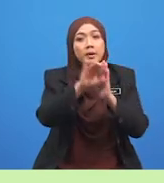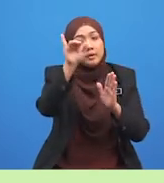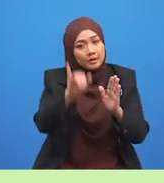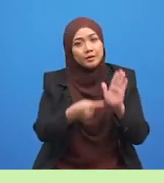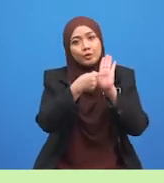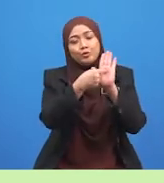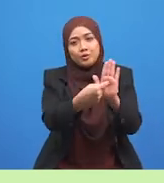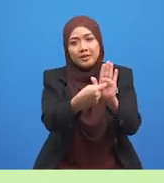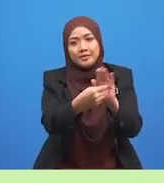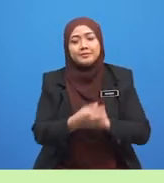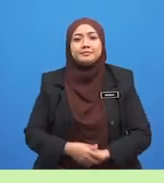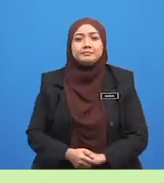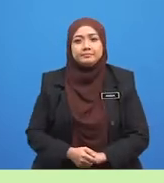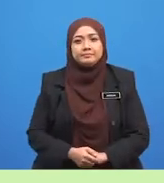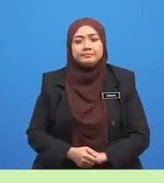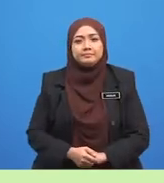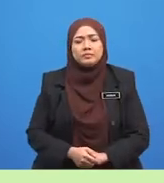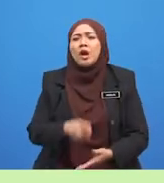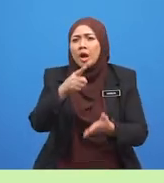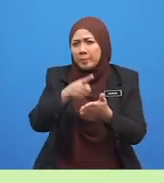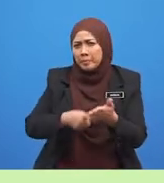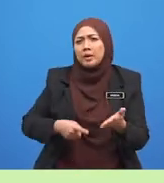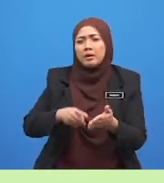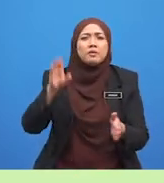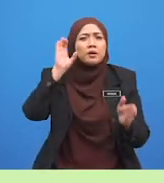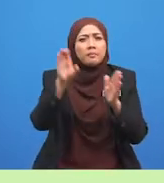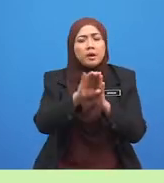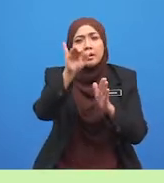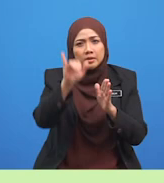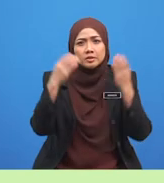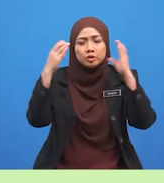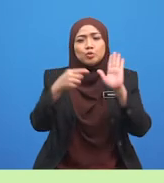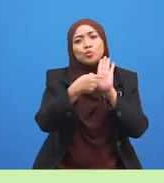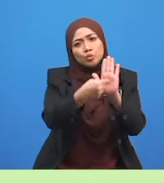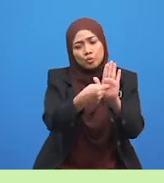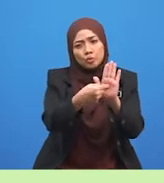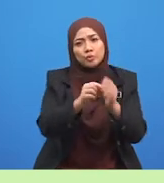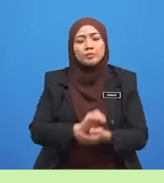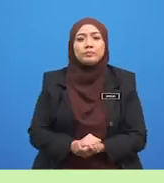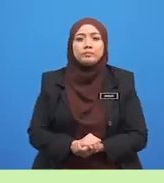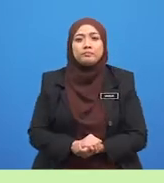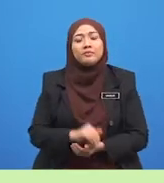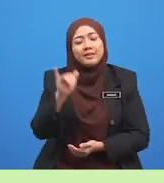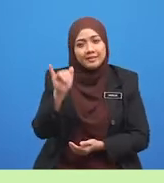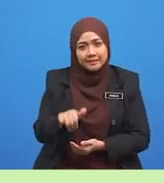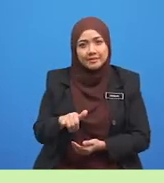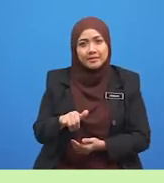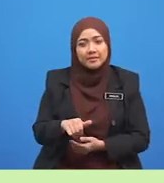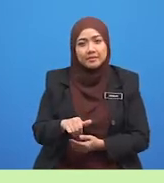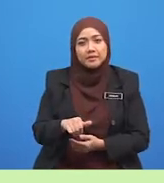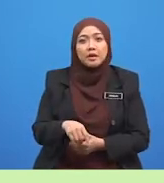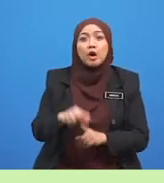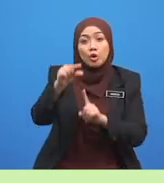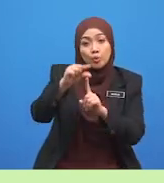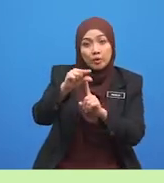pertama. Gambaran apakah yang cikgu cuba kongsikan ini? Ya, peta